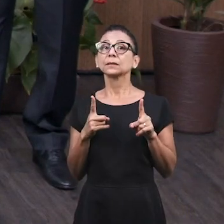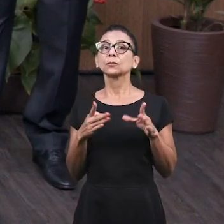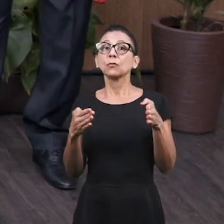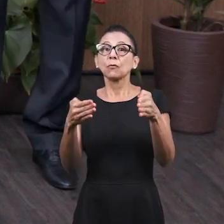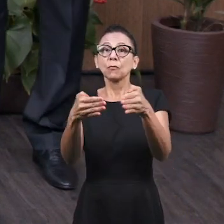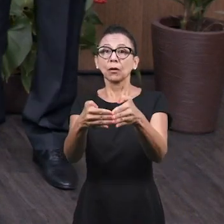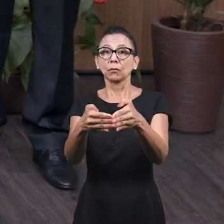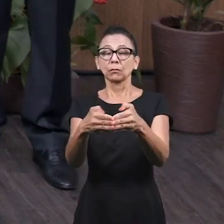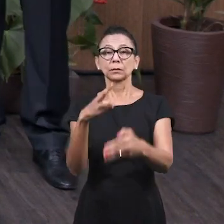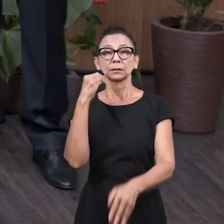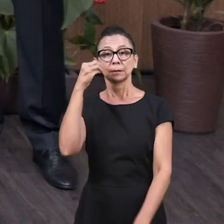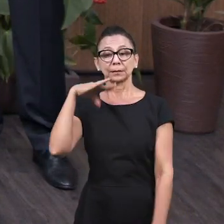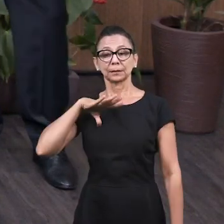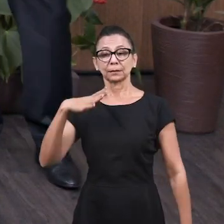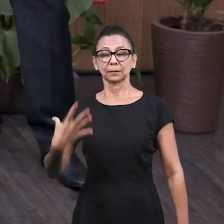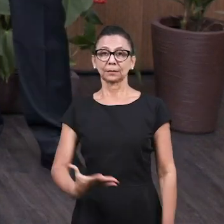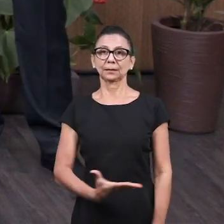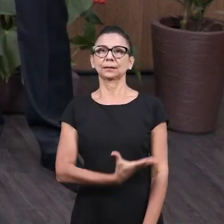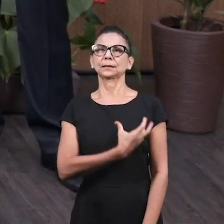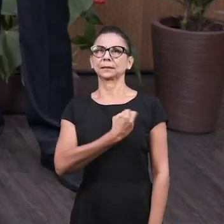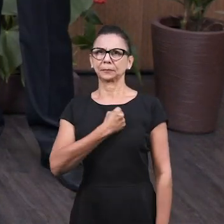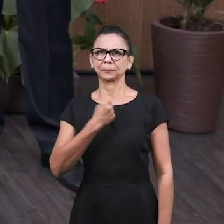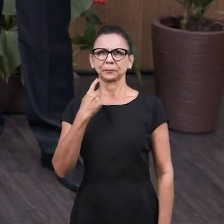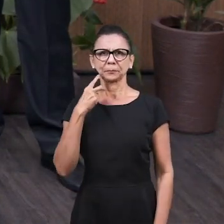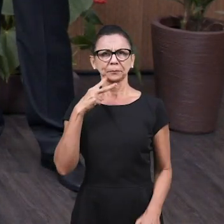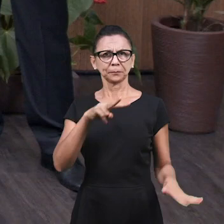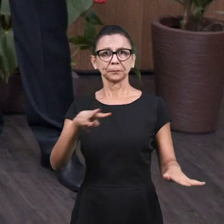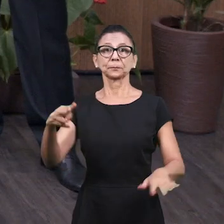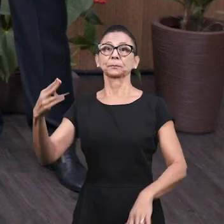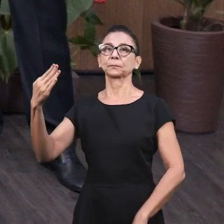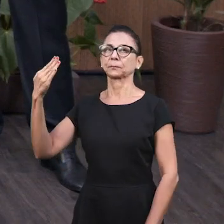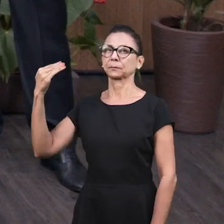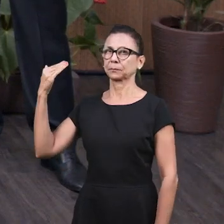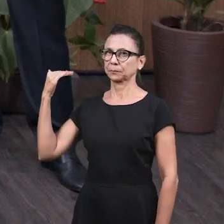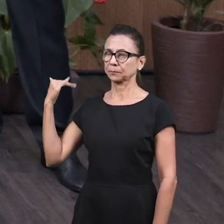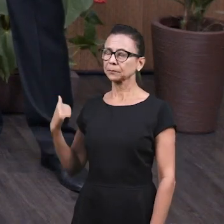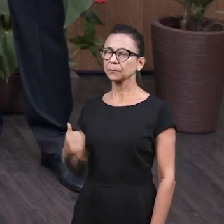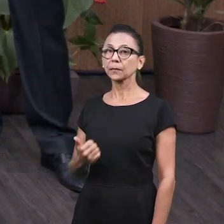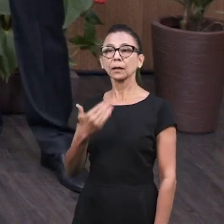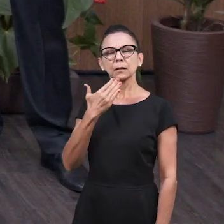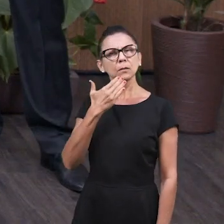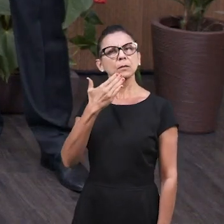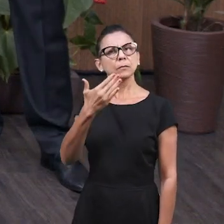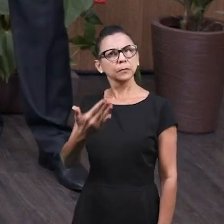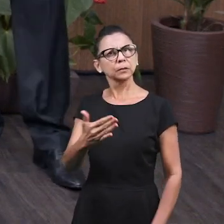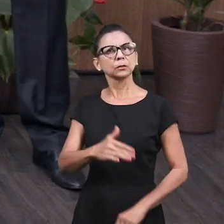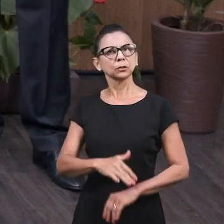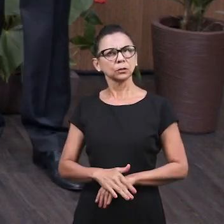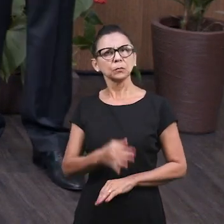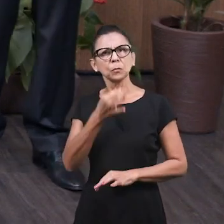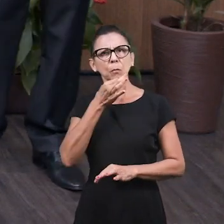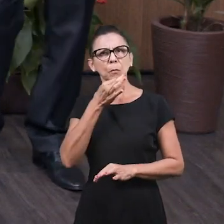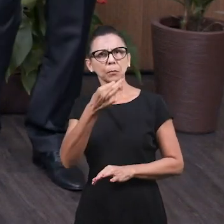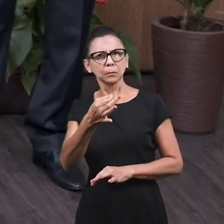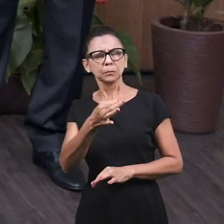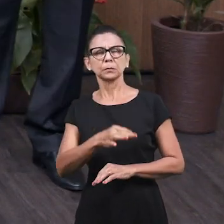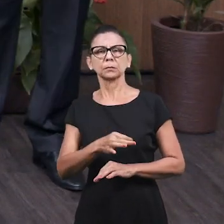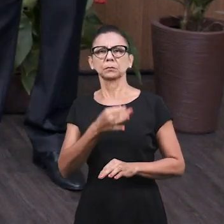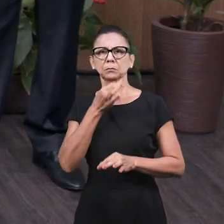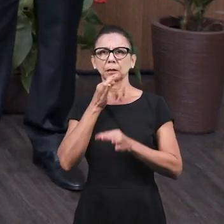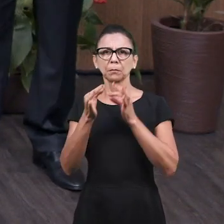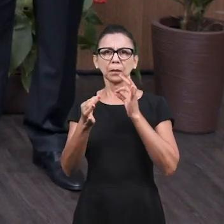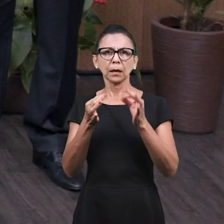всего переживание спасения. На прошлой неделе мы попросили, чтобы нам